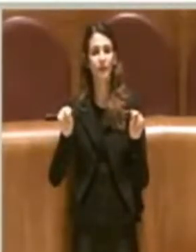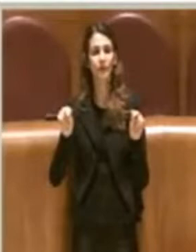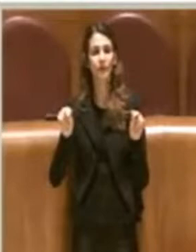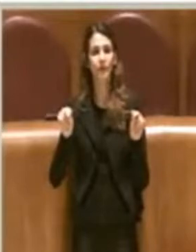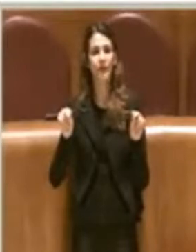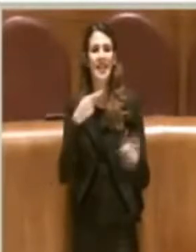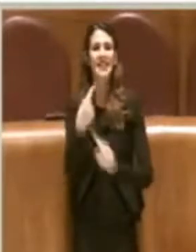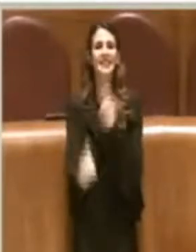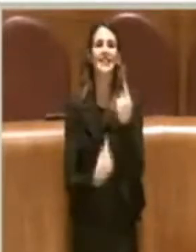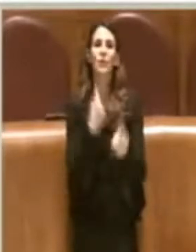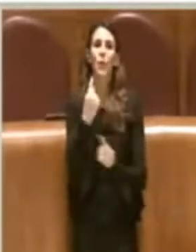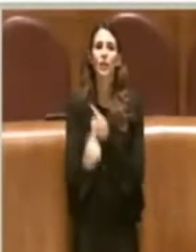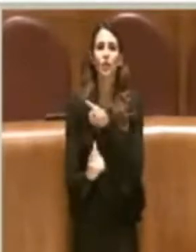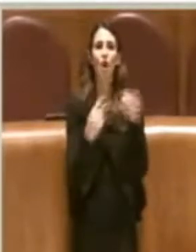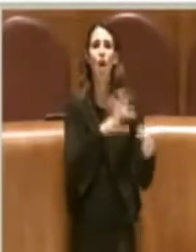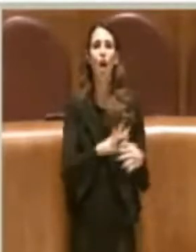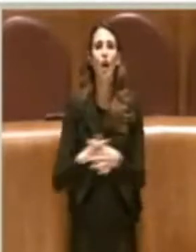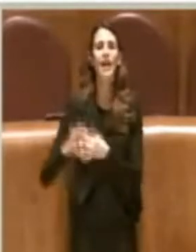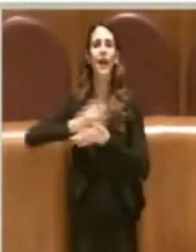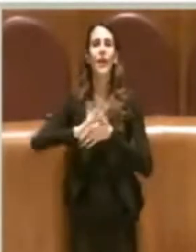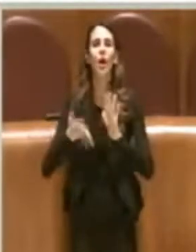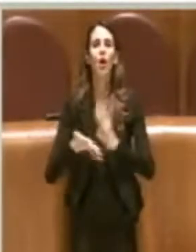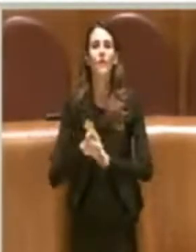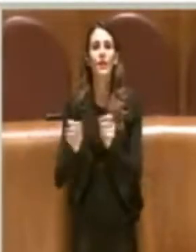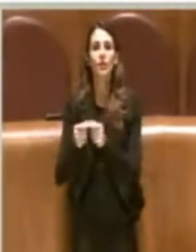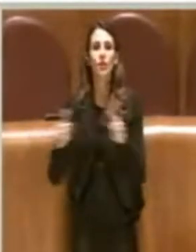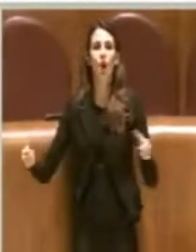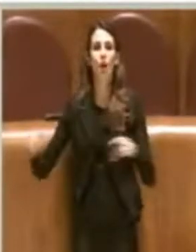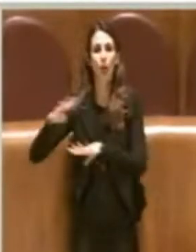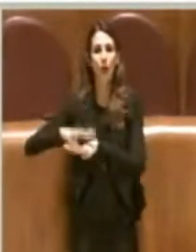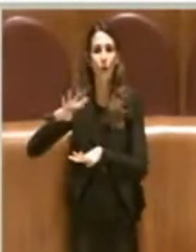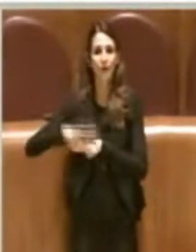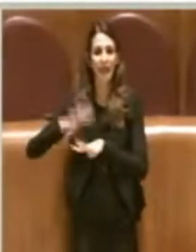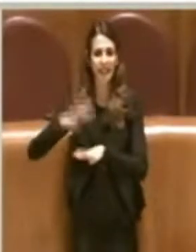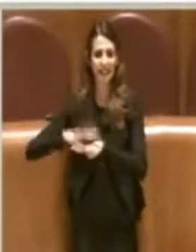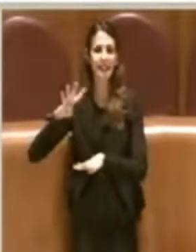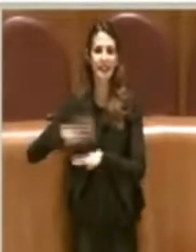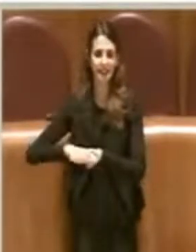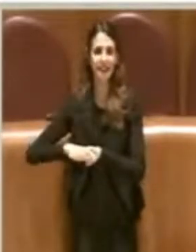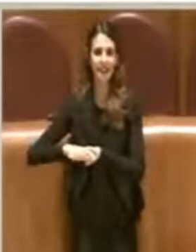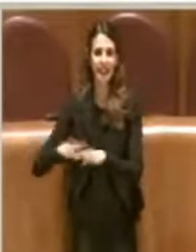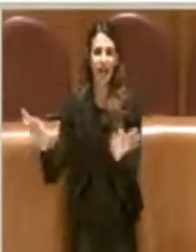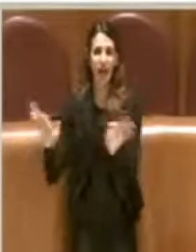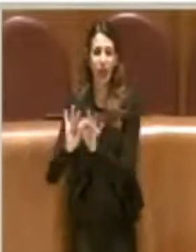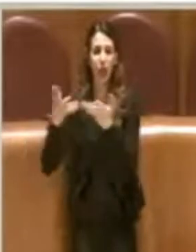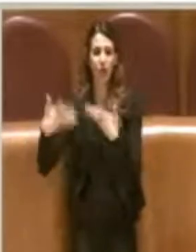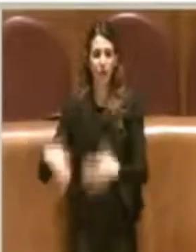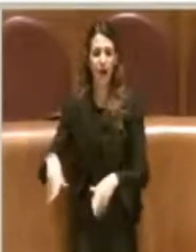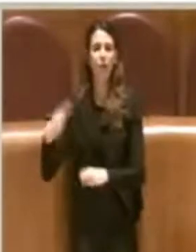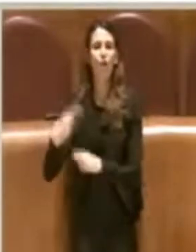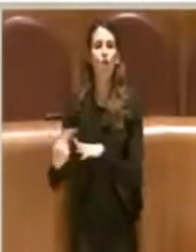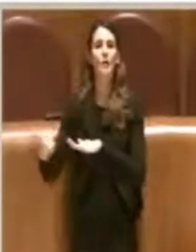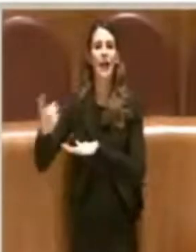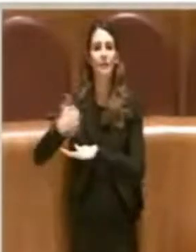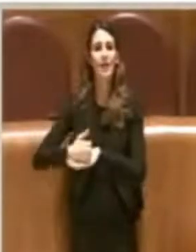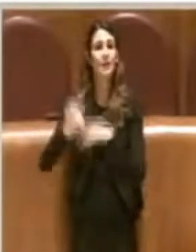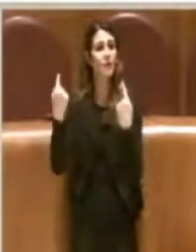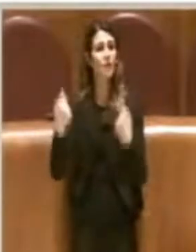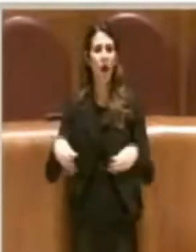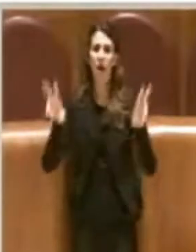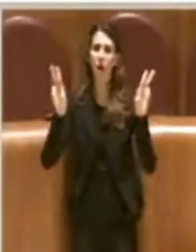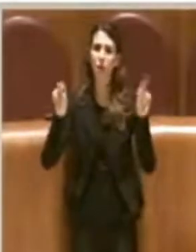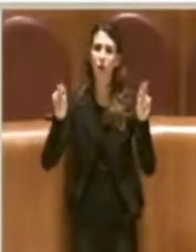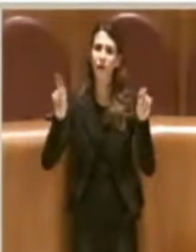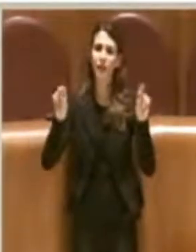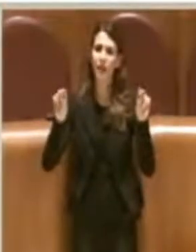alle convenzioni urbanistiche appunto sottoscritte da da roma capitale e si tratta di una novità perché